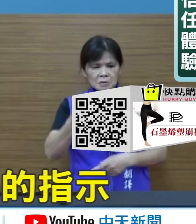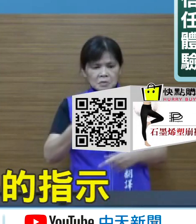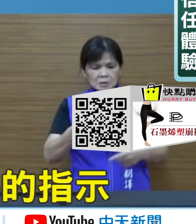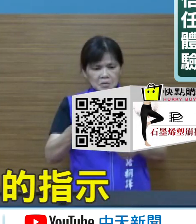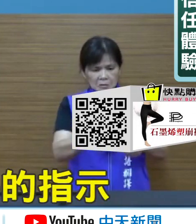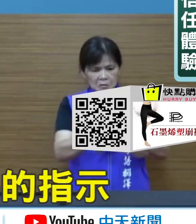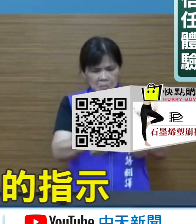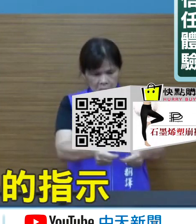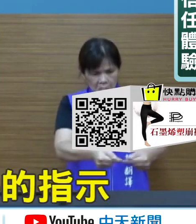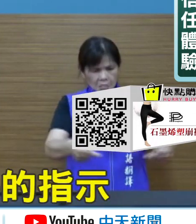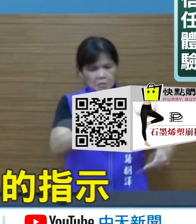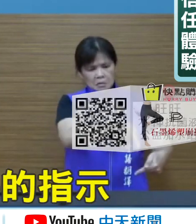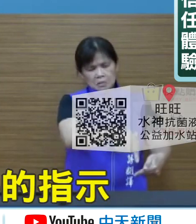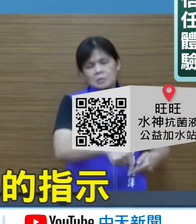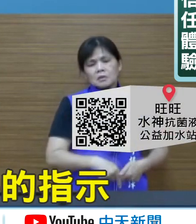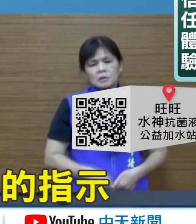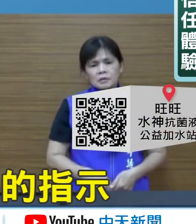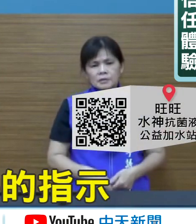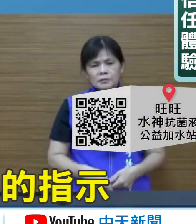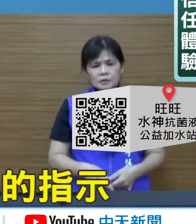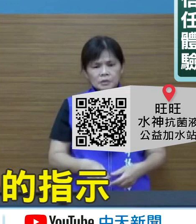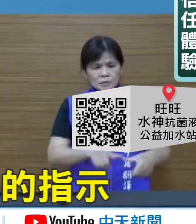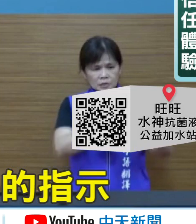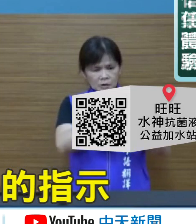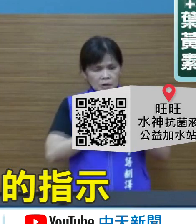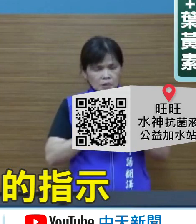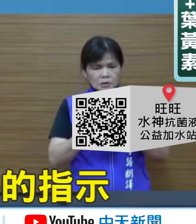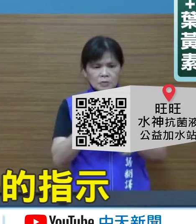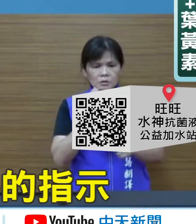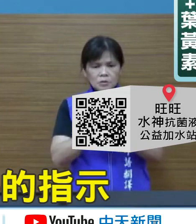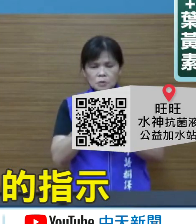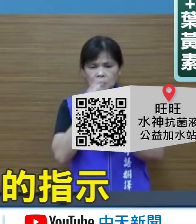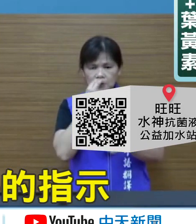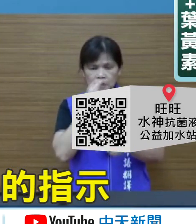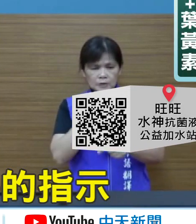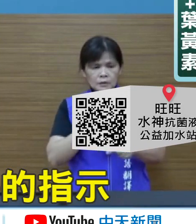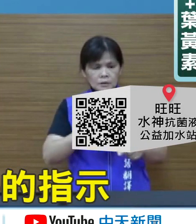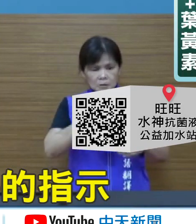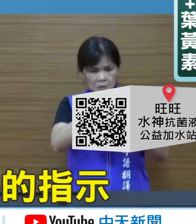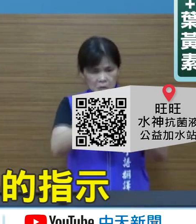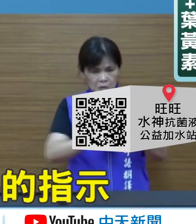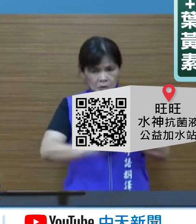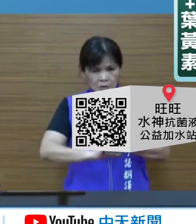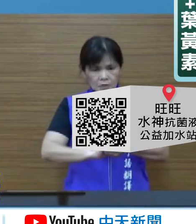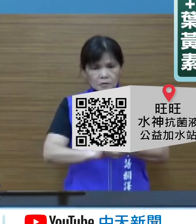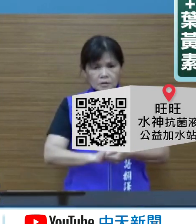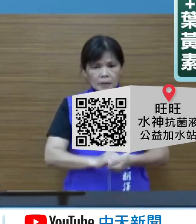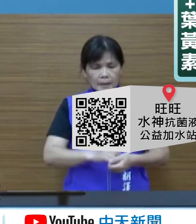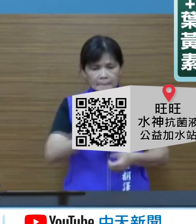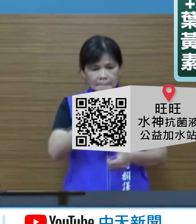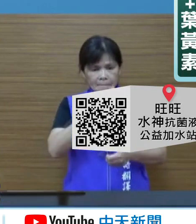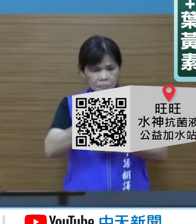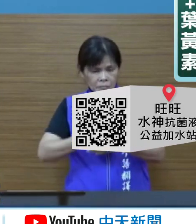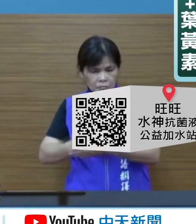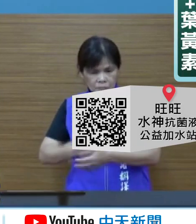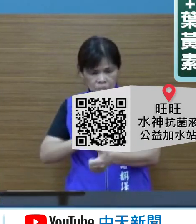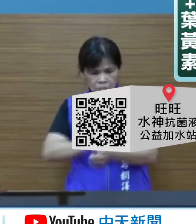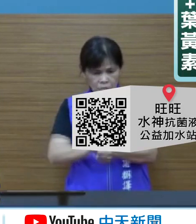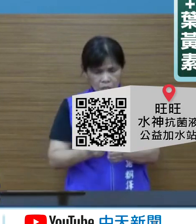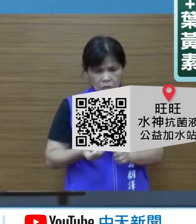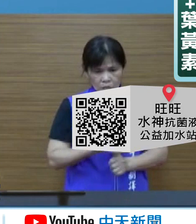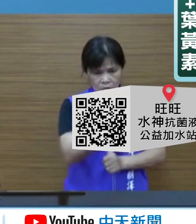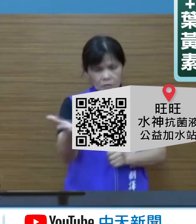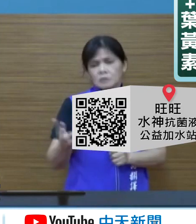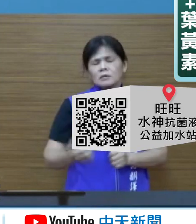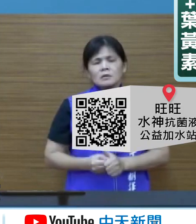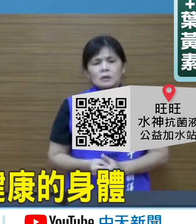点，而是要我们如何遵照中央的指示，把疫情能够减缓